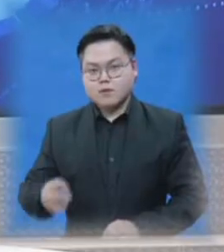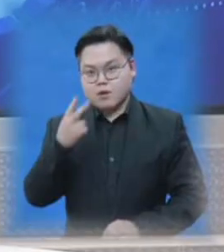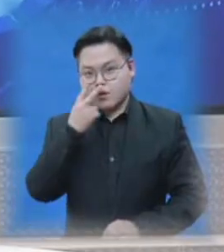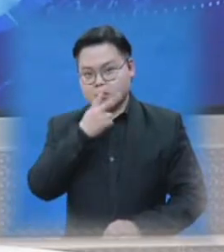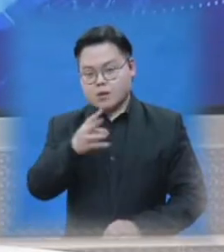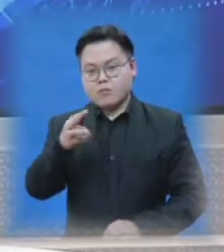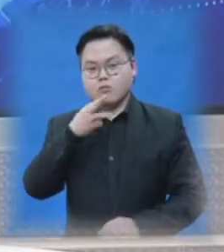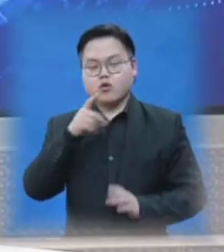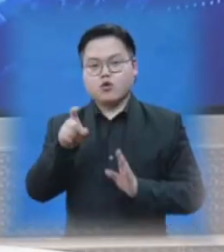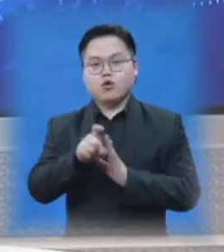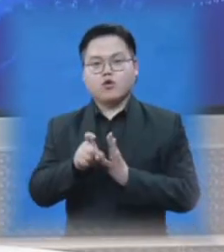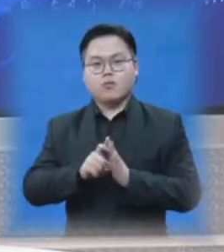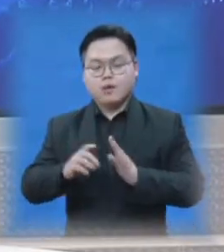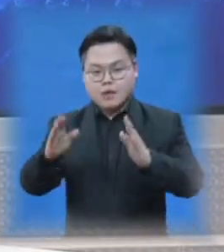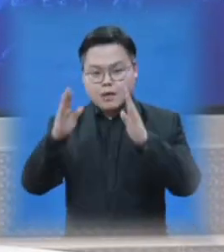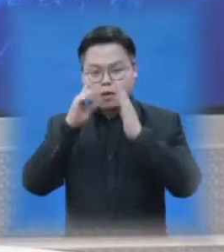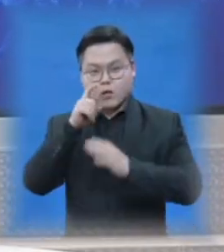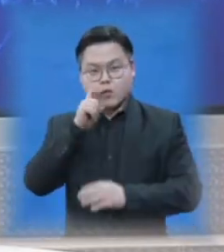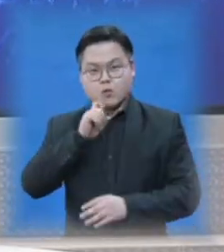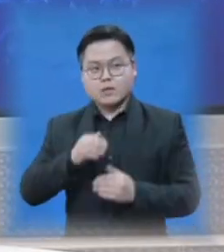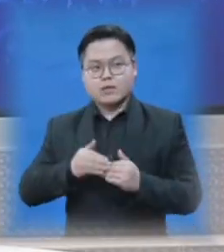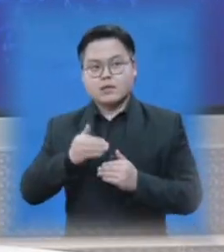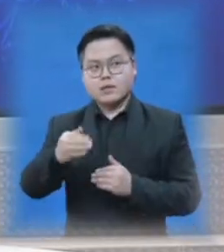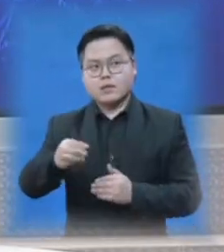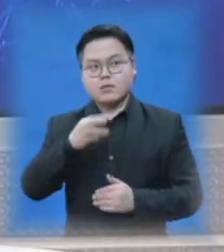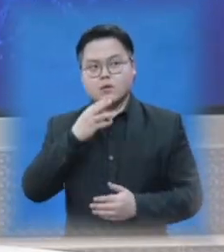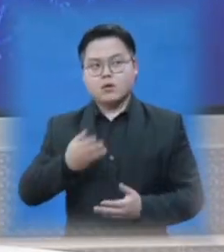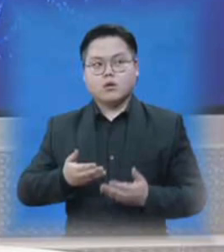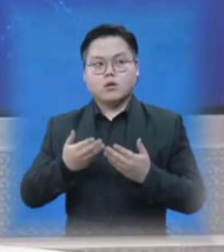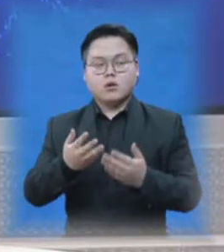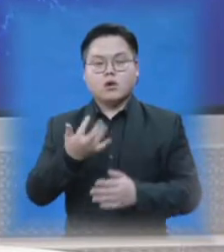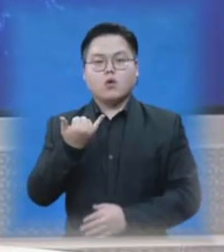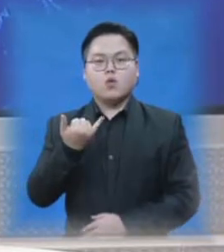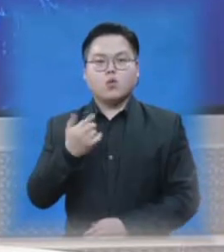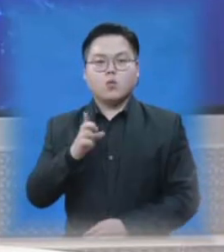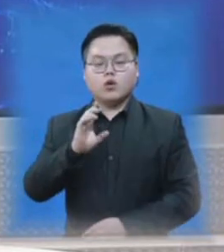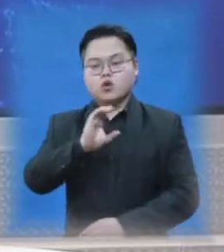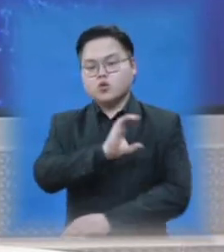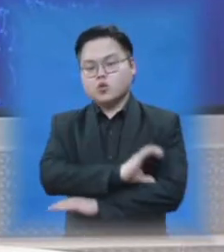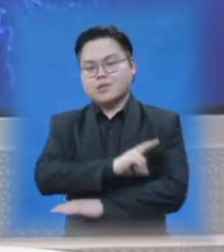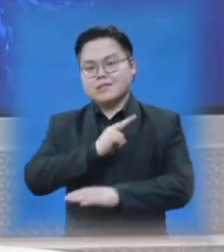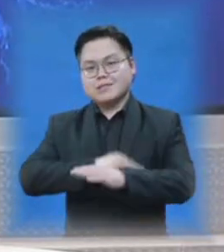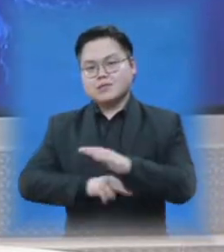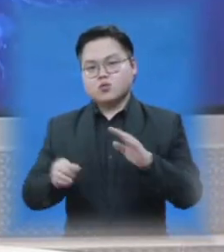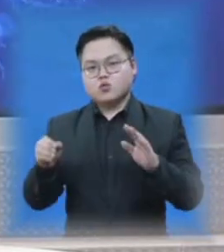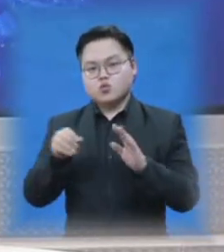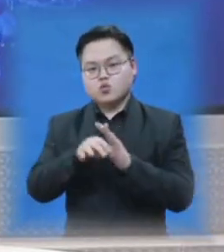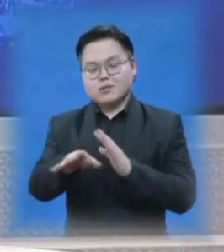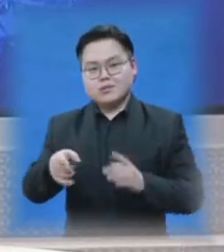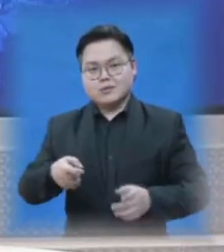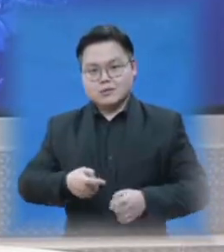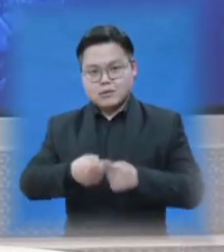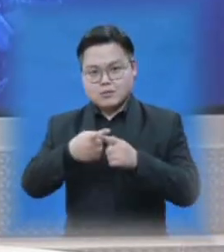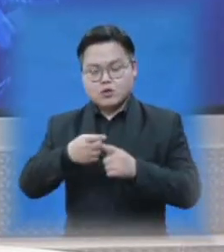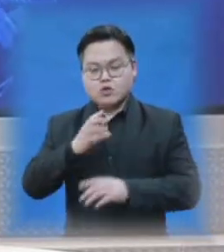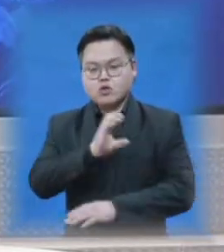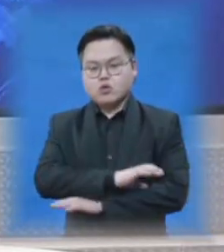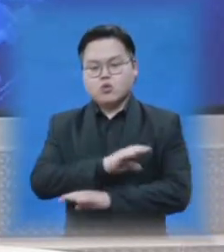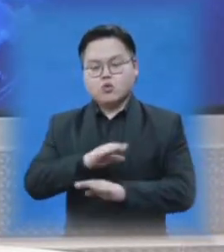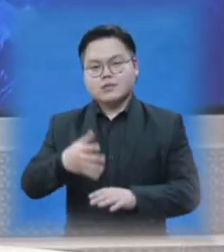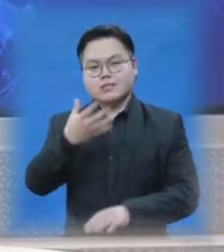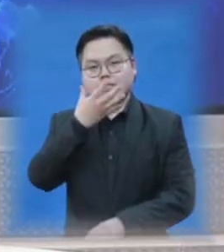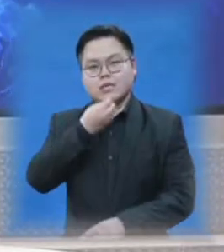үзэгчдээ мэдээлэл хөтөлбөрт анхаарлаа хандуулно. Тарагийн мэдээ хүргэе. Нийслэлийн хэмжээнд сургууль цэцэрлэгийн хүртээмжийг нэмэгдүүлэх, сурагчдын ая тогтоо